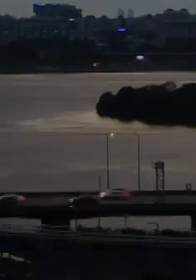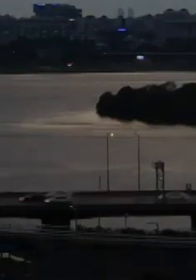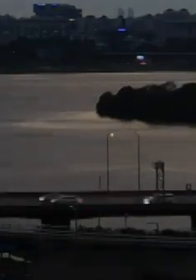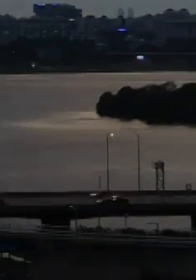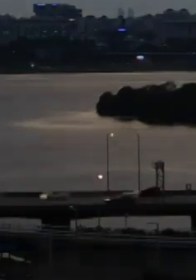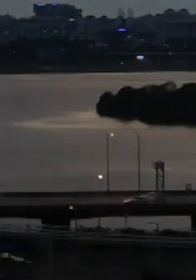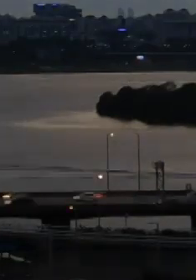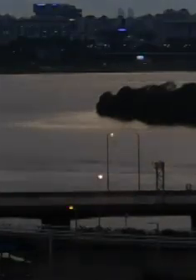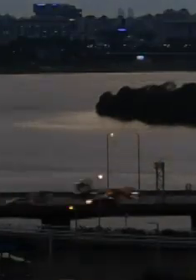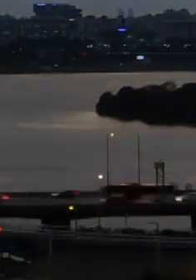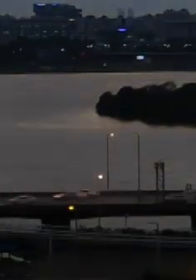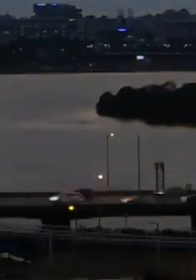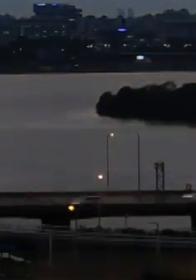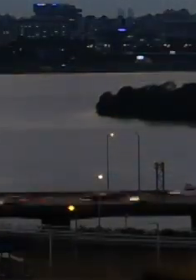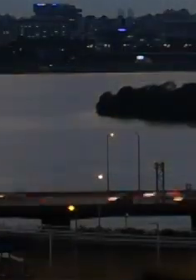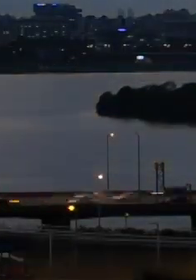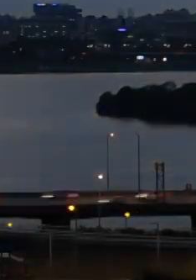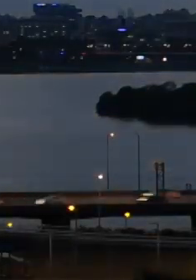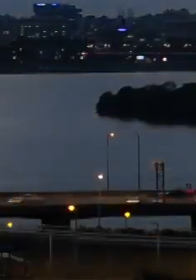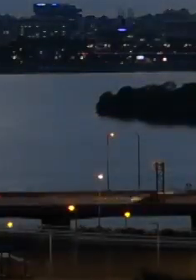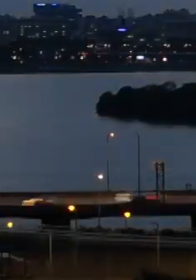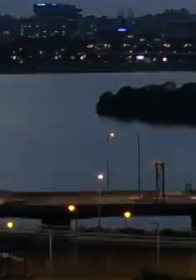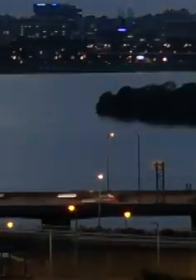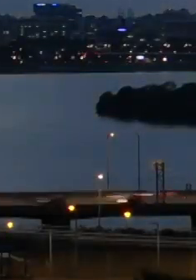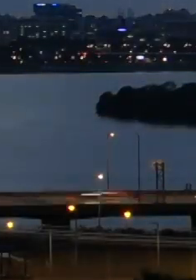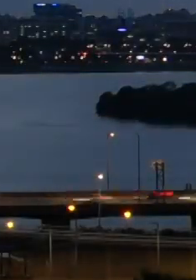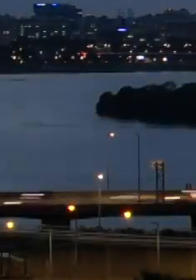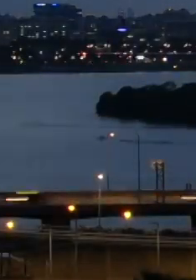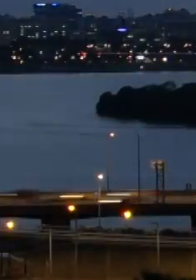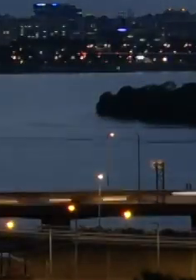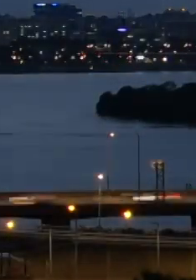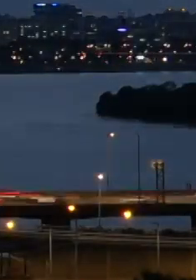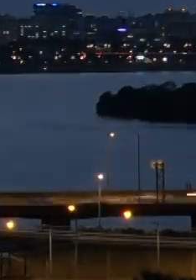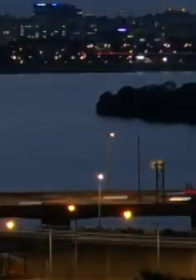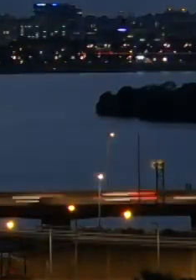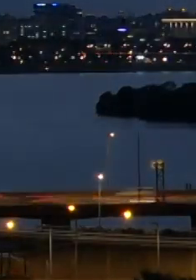여러분은 지금 CTS 뉴스를 시청하고 계십니다.